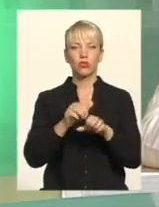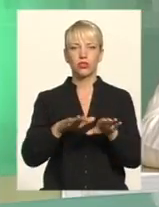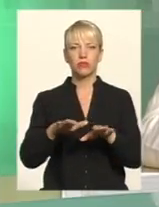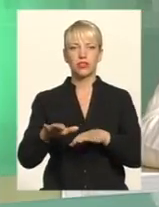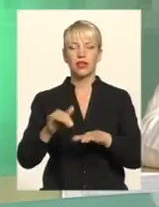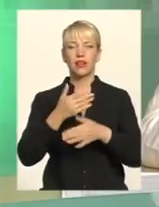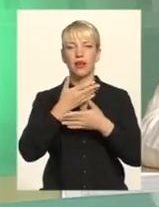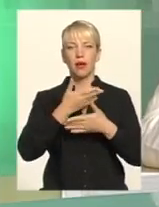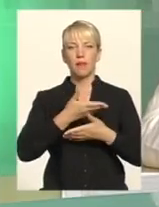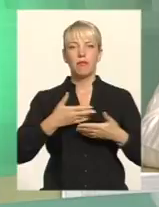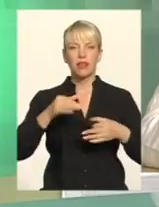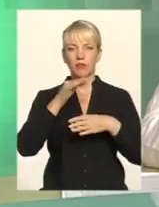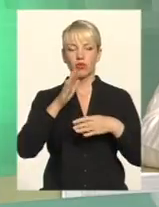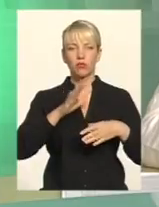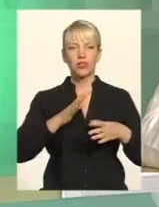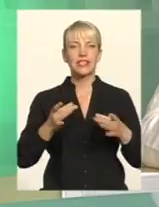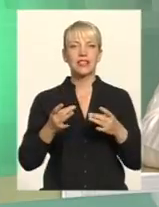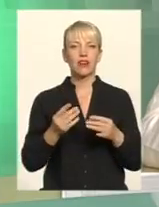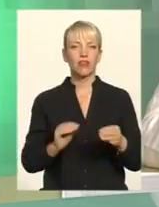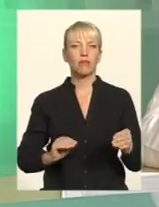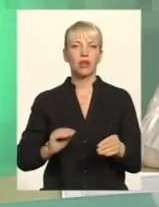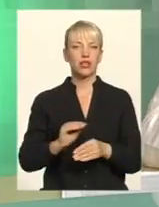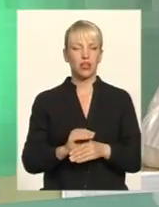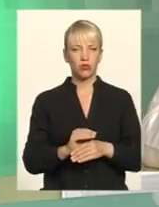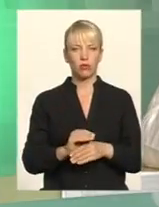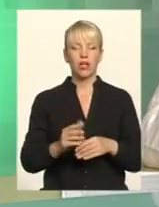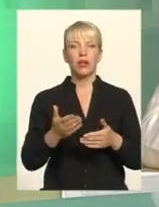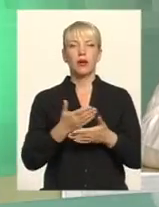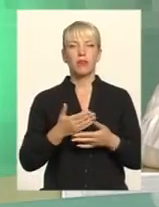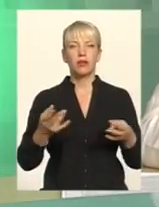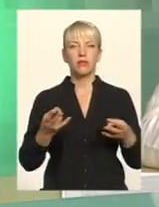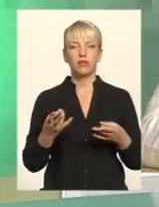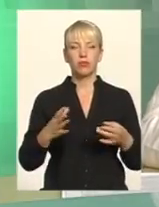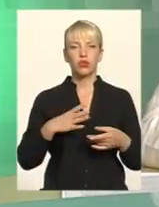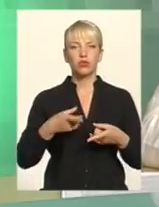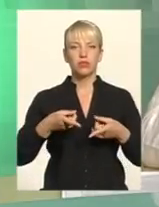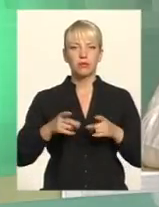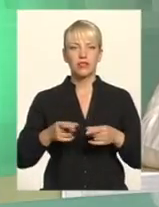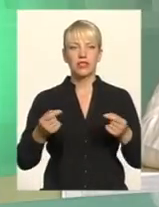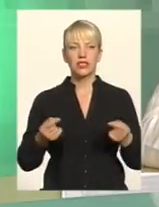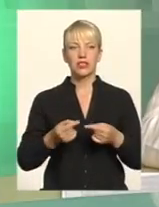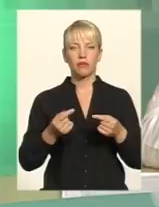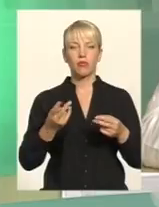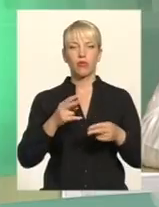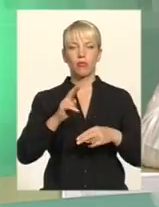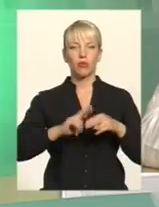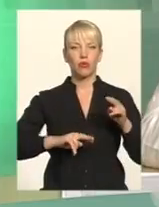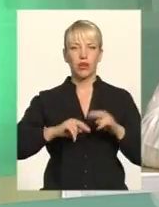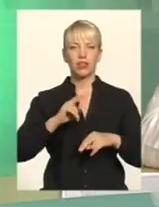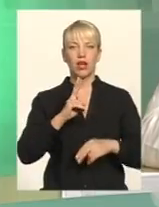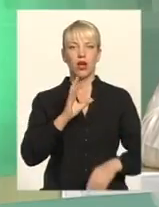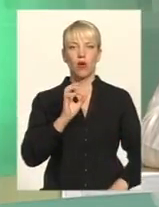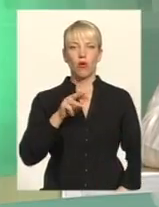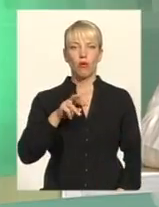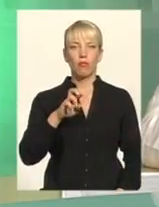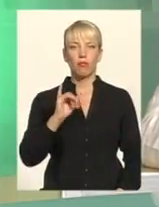можемо бути просто сировинним придатком. Ми маємо будувати для того, щоб фуражним зерном, зернотередами турбувати, будувати комбікормові заводи. Якщо